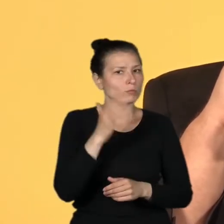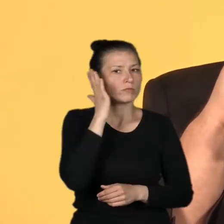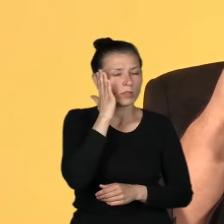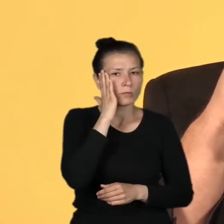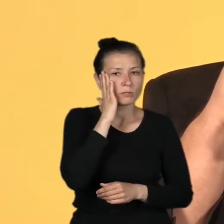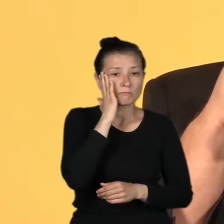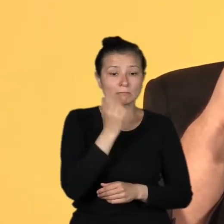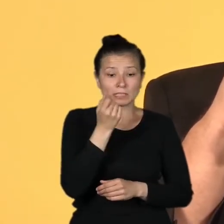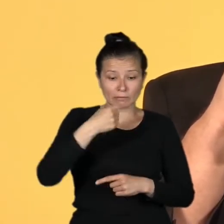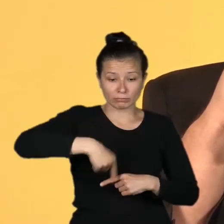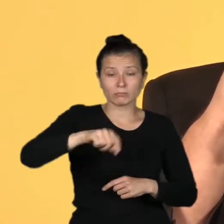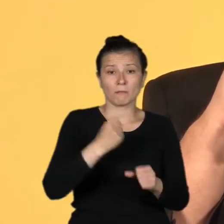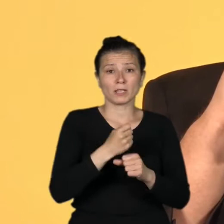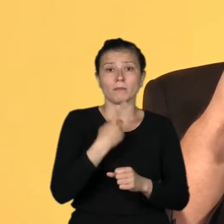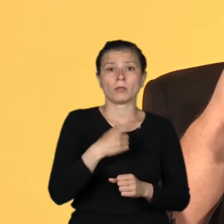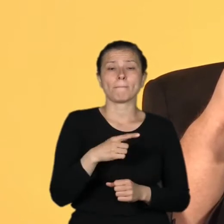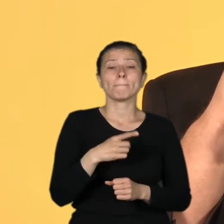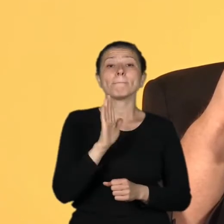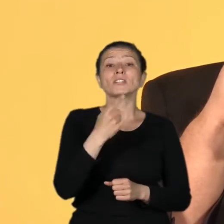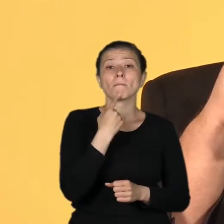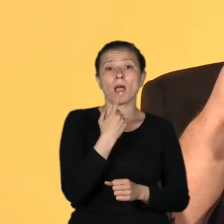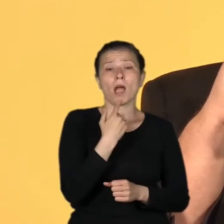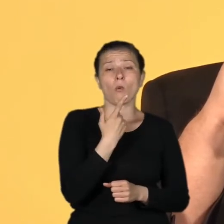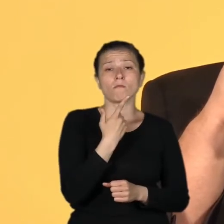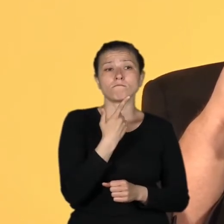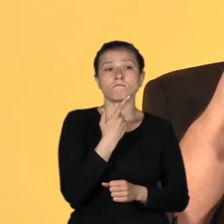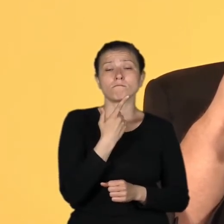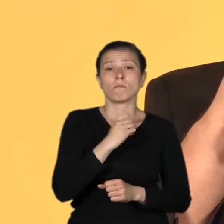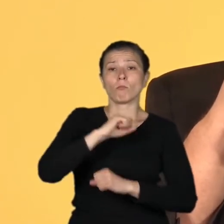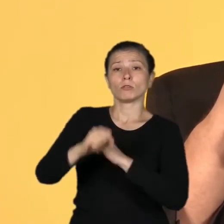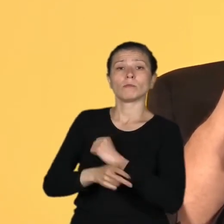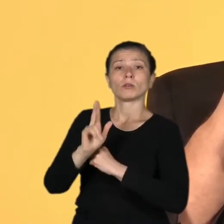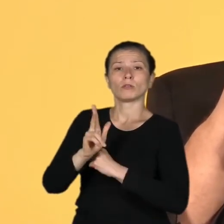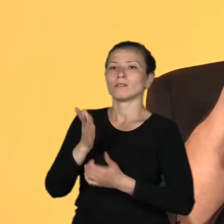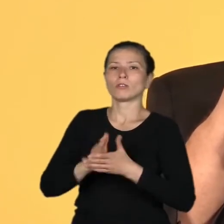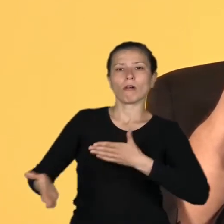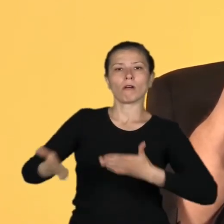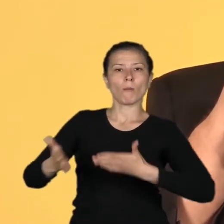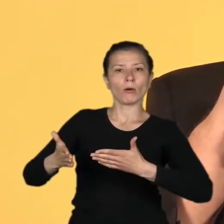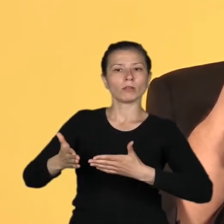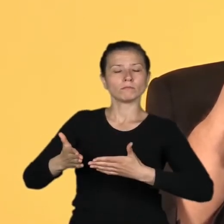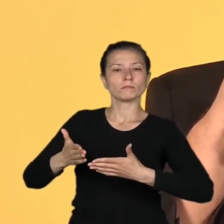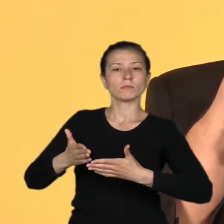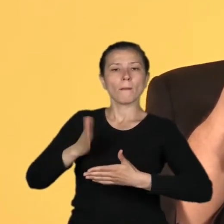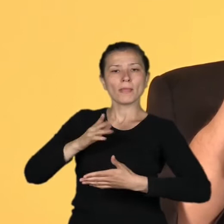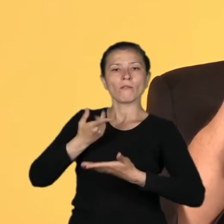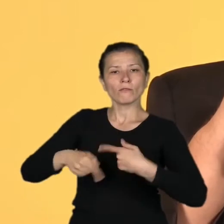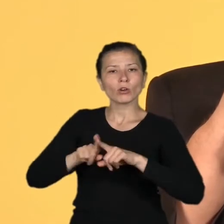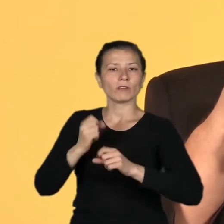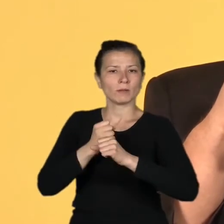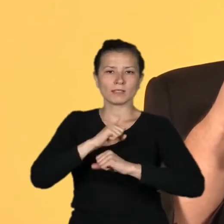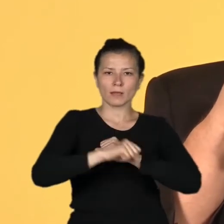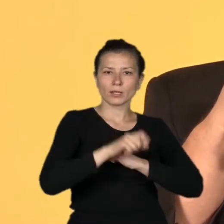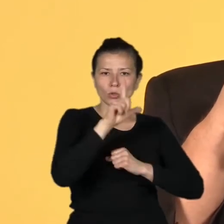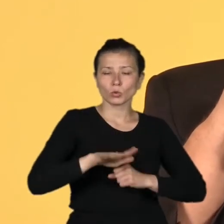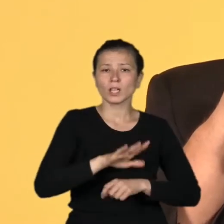tej pracy będzie mało tak naprawdę. Że zastąpią nas nie tylko roboty w pracy fizycznej, ale także pewne algorytmy